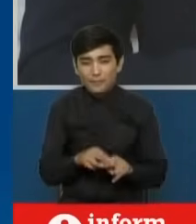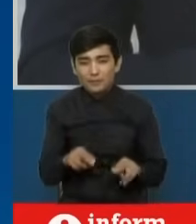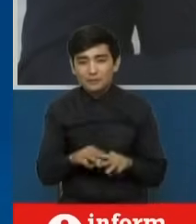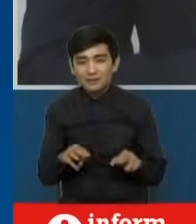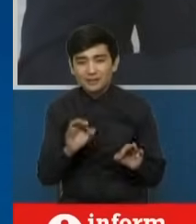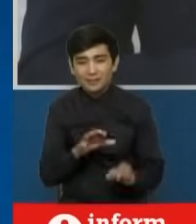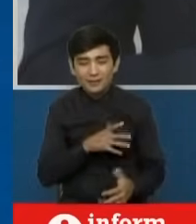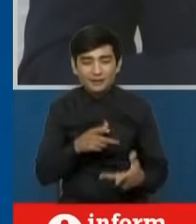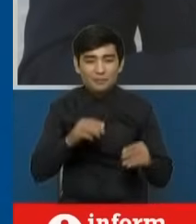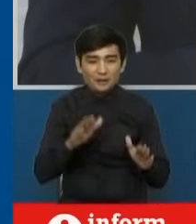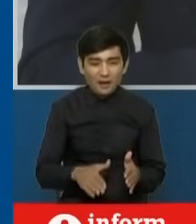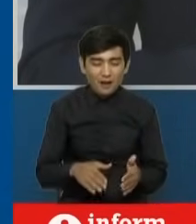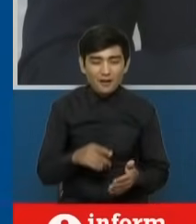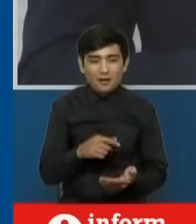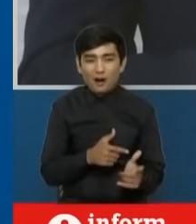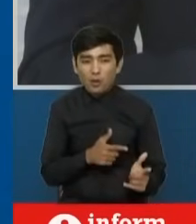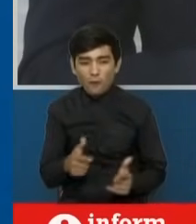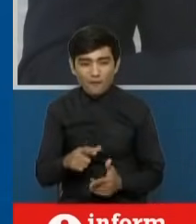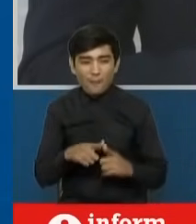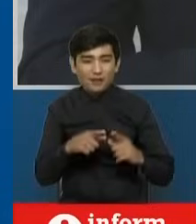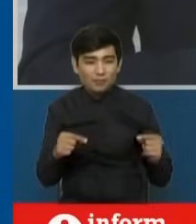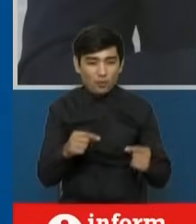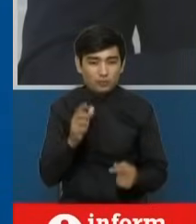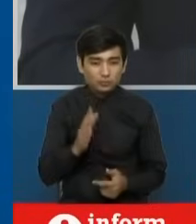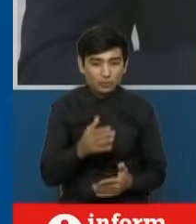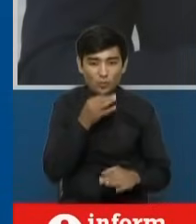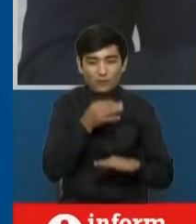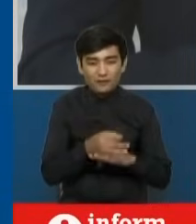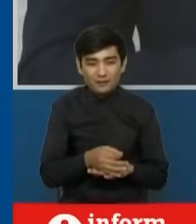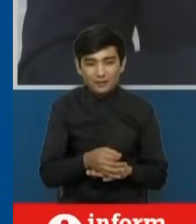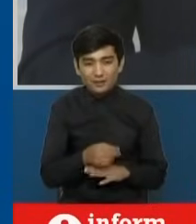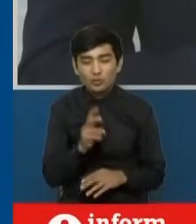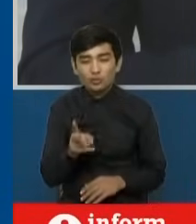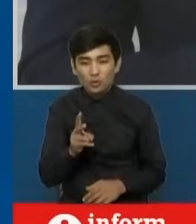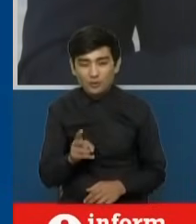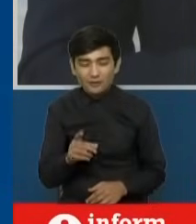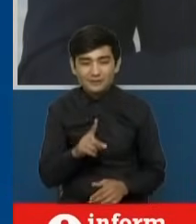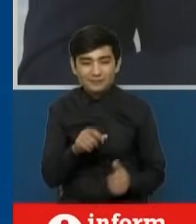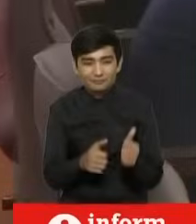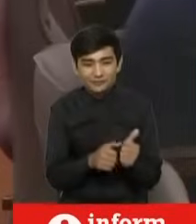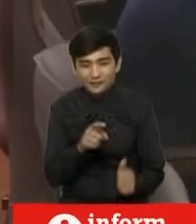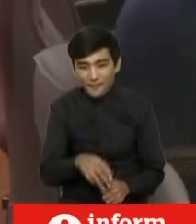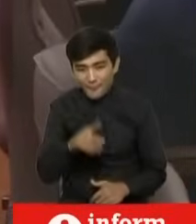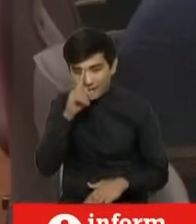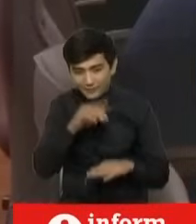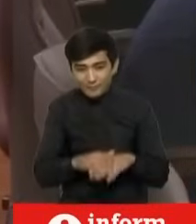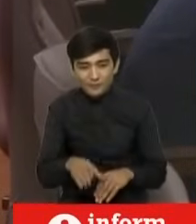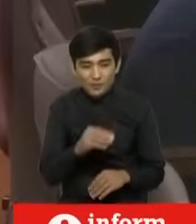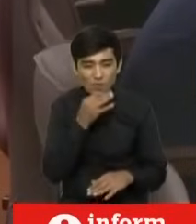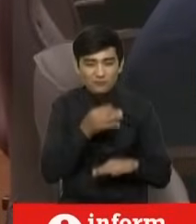отказано в паспорте готовности ТЭЦ, последует персональная ответственность курирующих заместителей акимов.